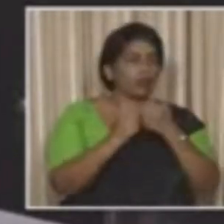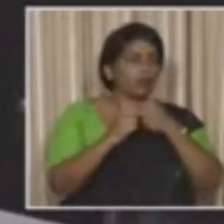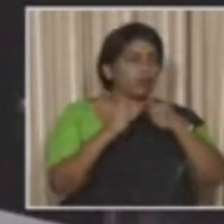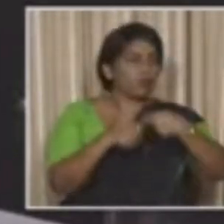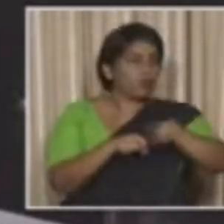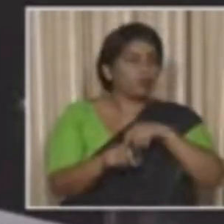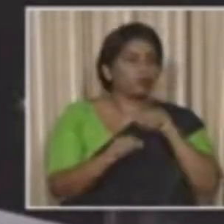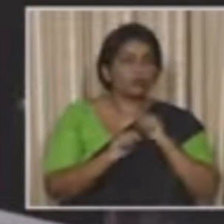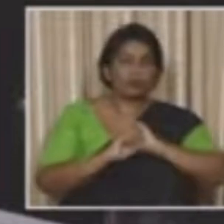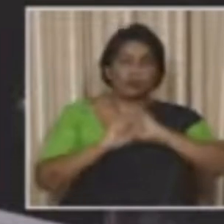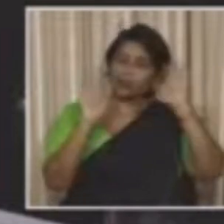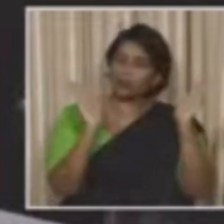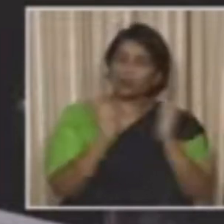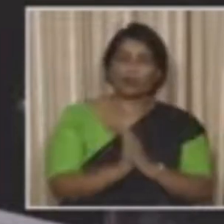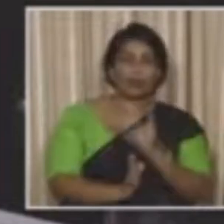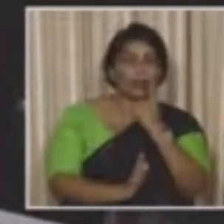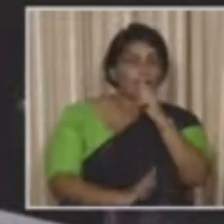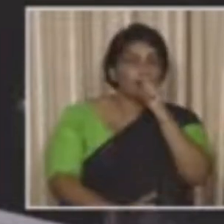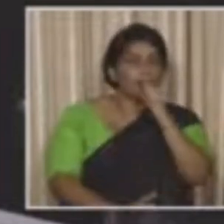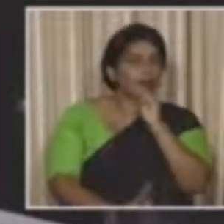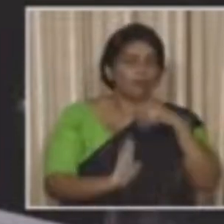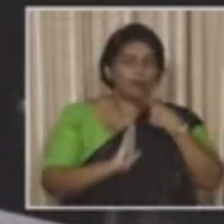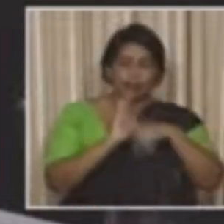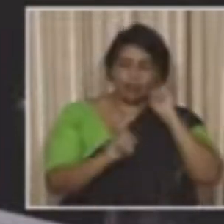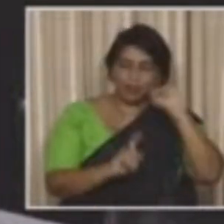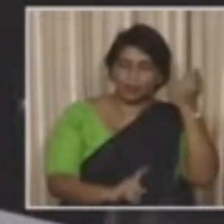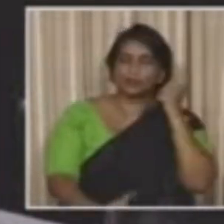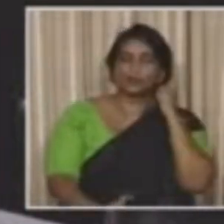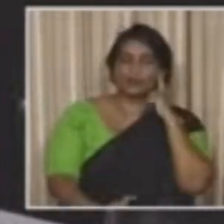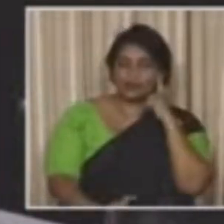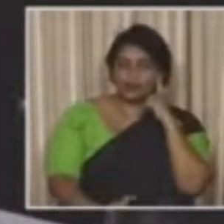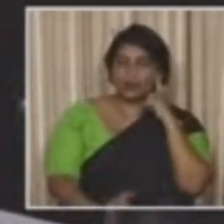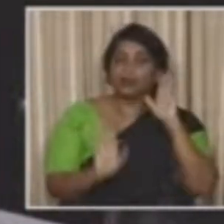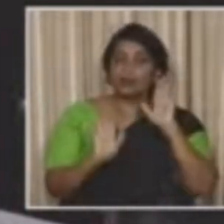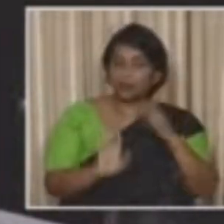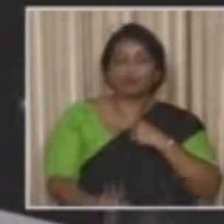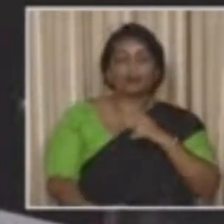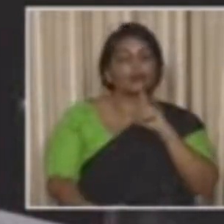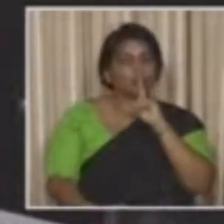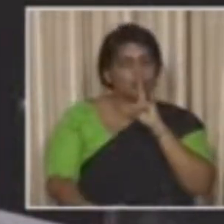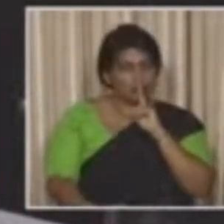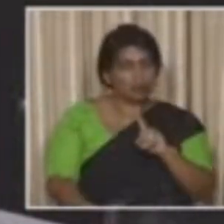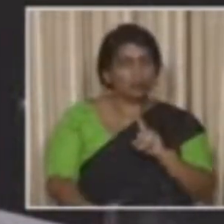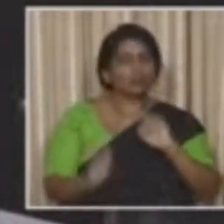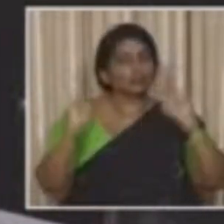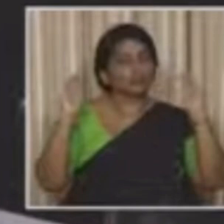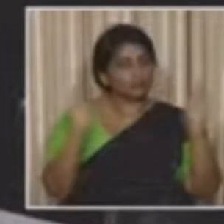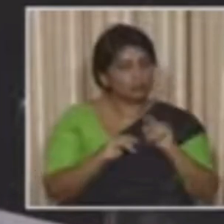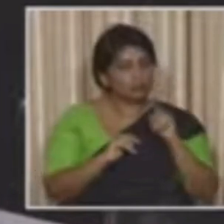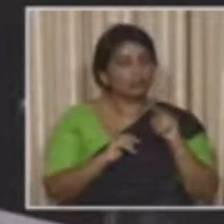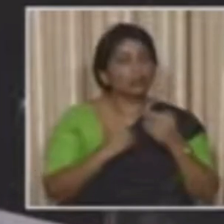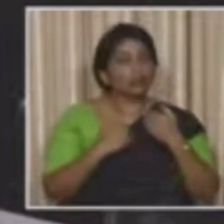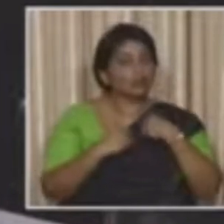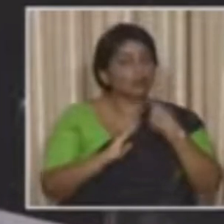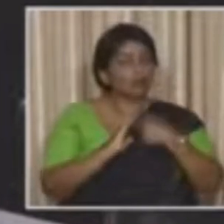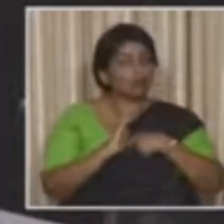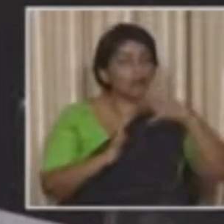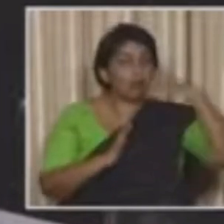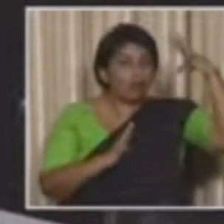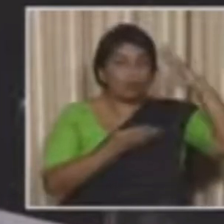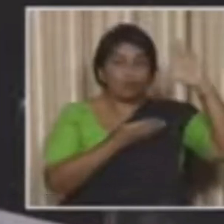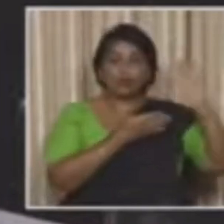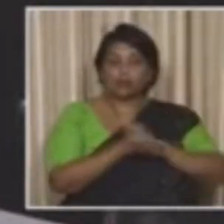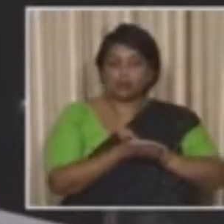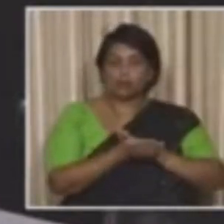කරේ කවුද මේ එක එකක්වත් රහස් නෙමෙයි මේ රටේ ජනතාවට අවසන් කරන්න ගමන් තුමා අපි කියන්නේ මොකද්ද අඩුම තරමේ අපේ රටේ පුනර්ජනනීය